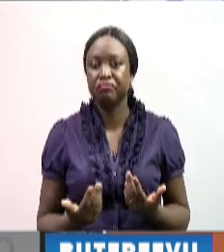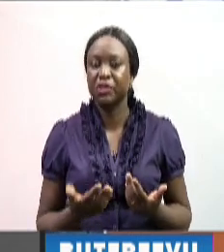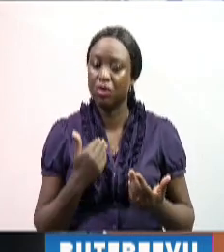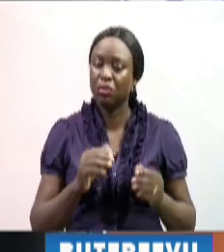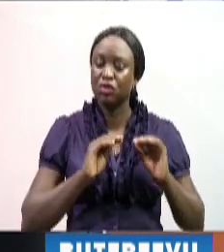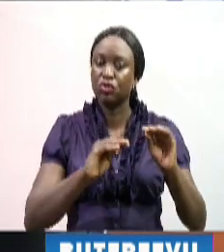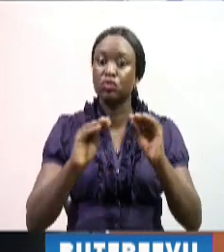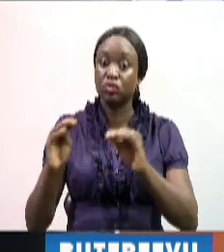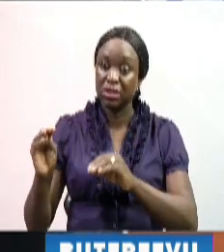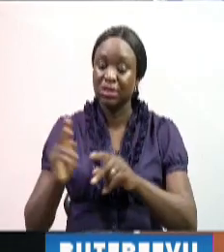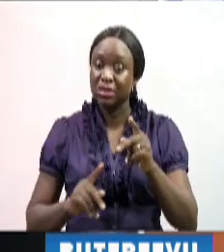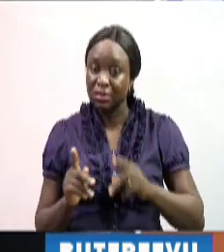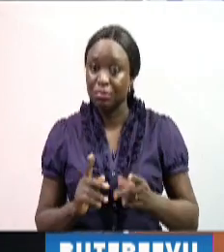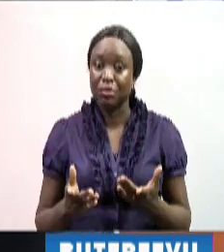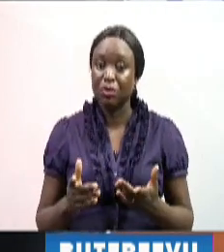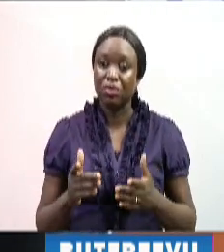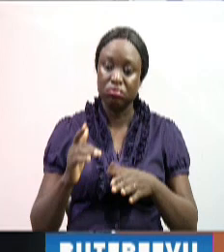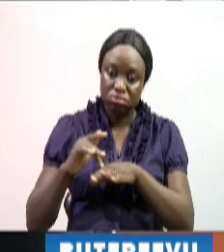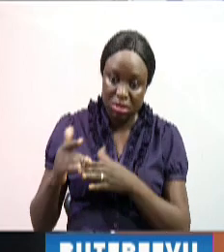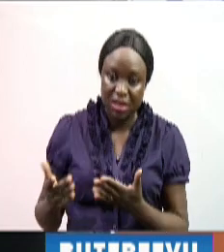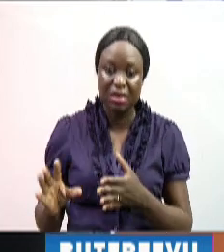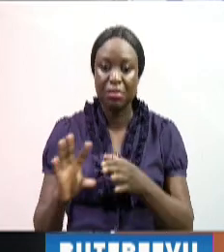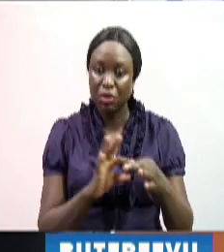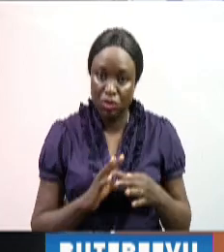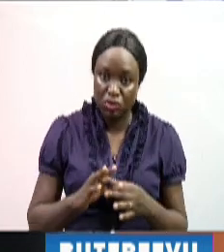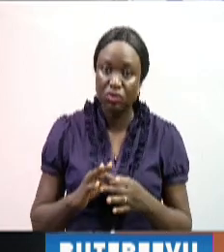okusomesa abantu ku nsonga z'obwegassi n'okubatwala mu